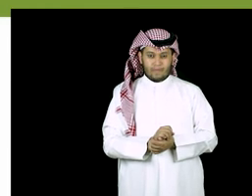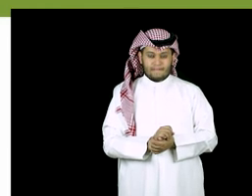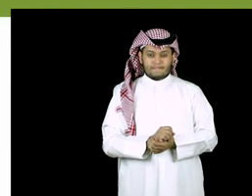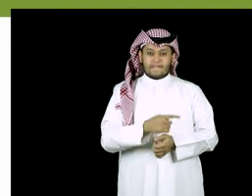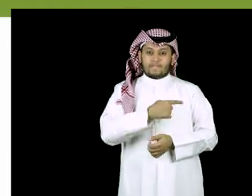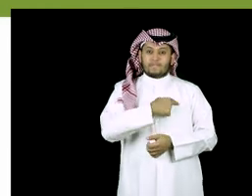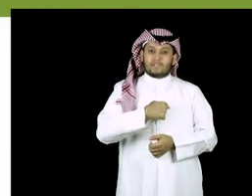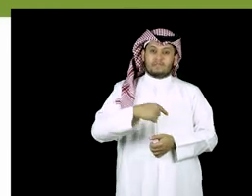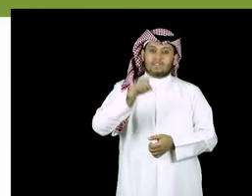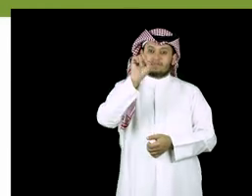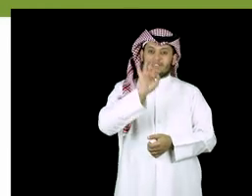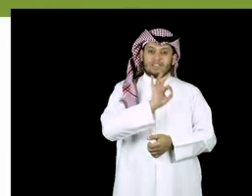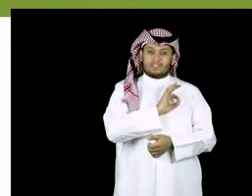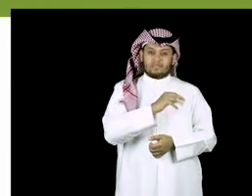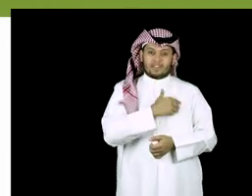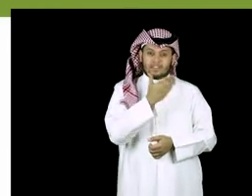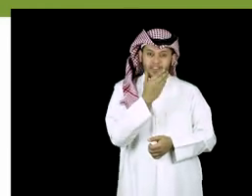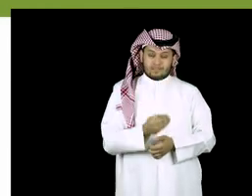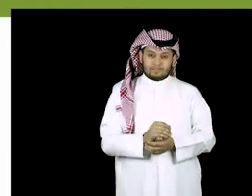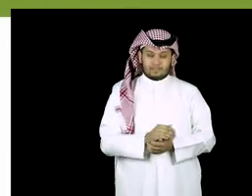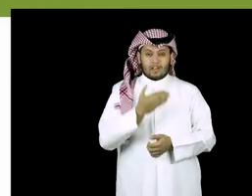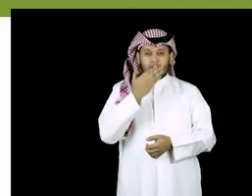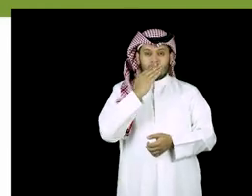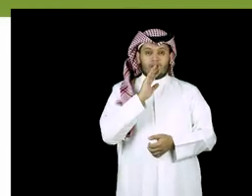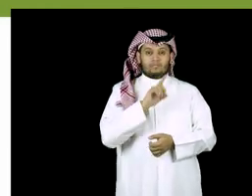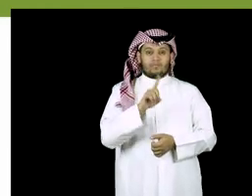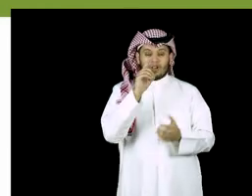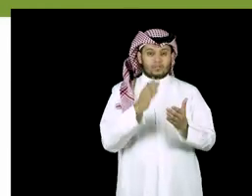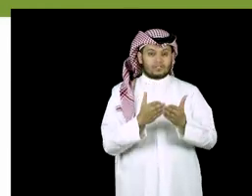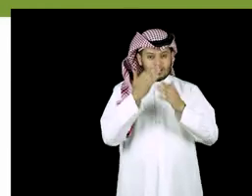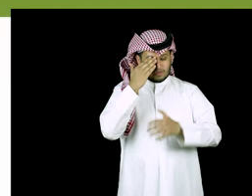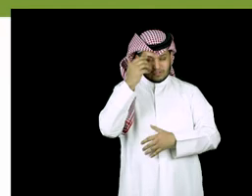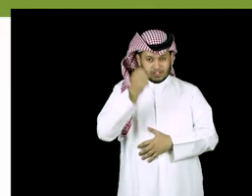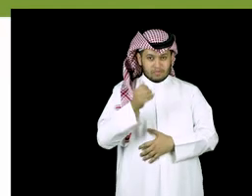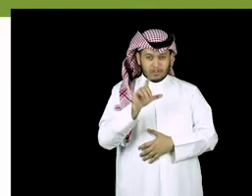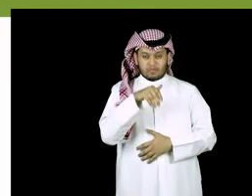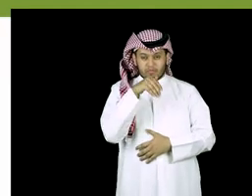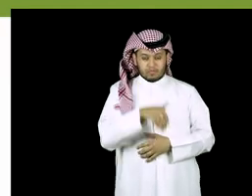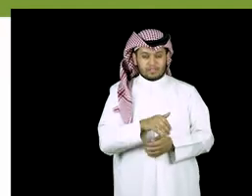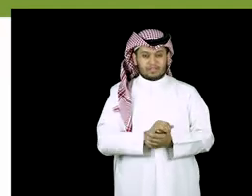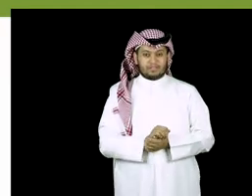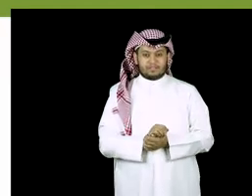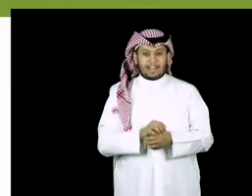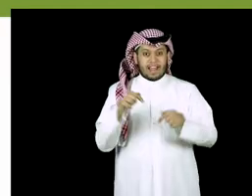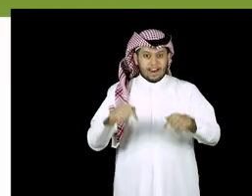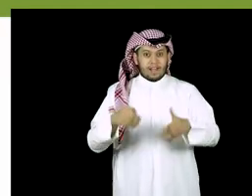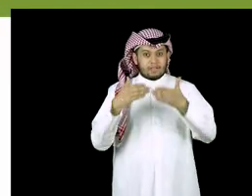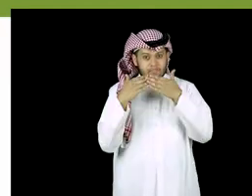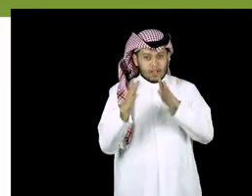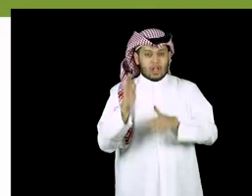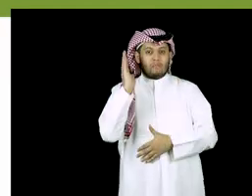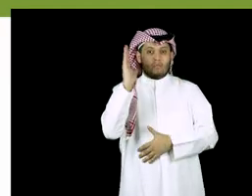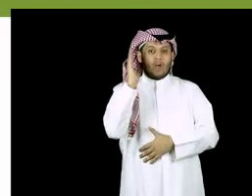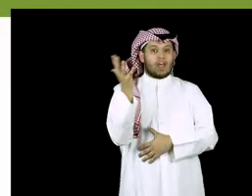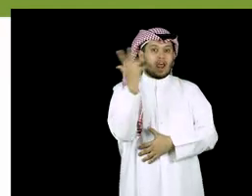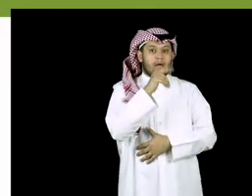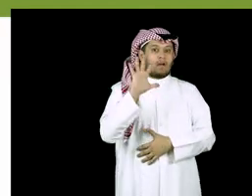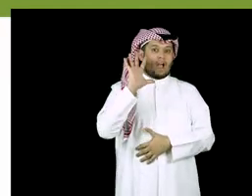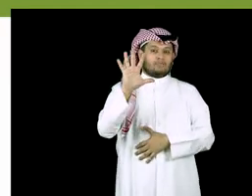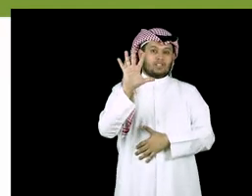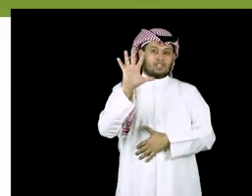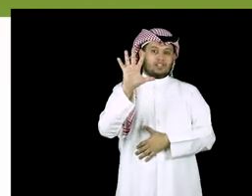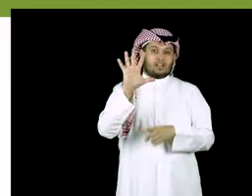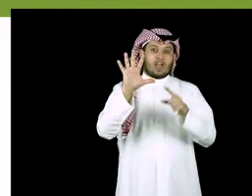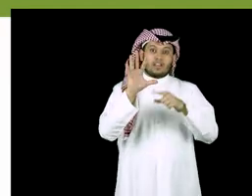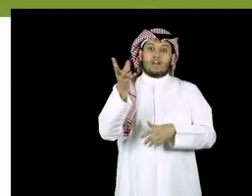بسم الله الرحمن الرحيم. الحمد لله والصلاة والسلام على رسول الله. نبدأ في المحاضرة الخامسة